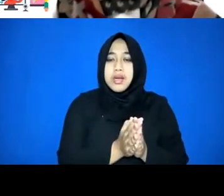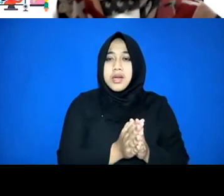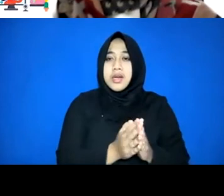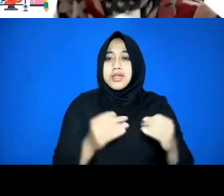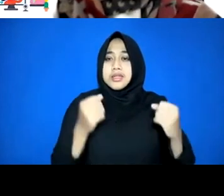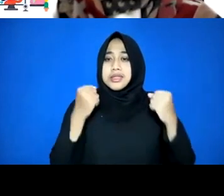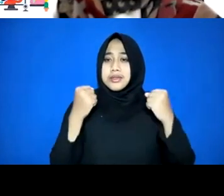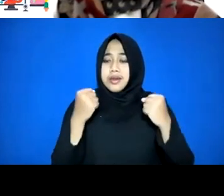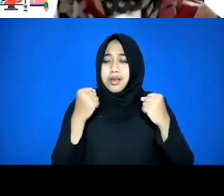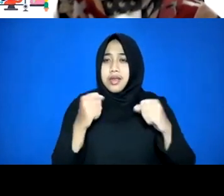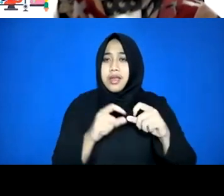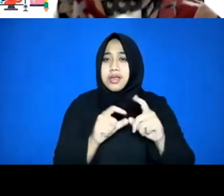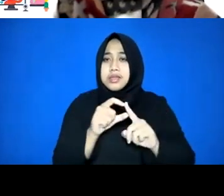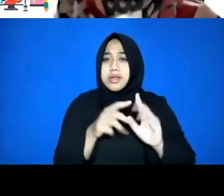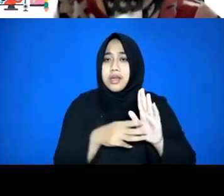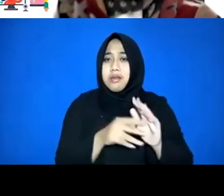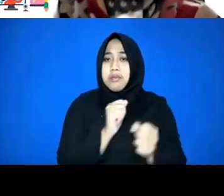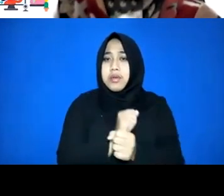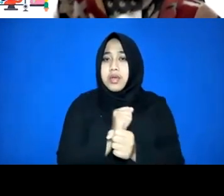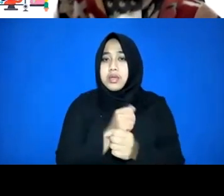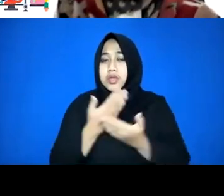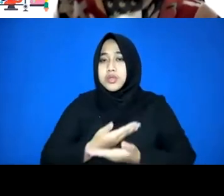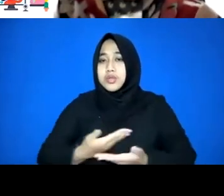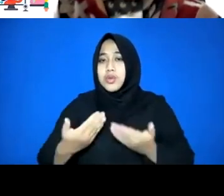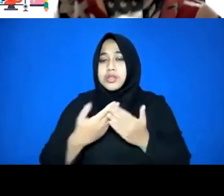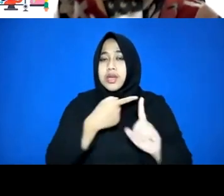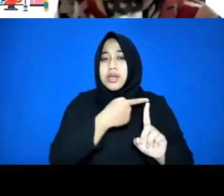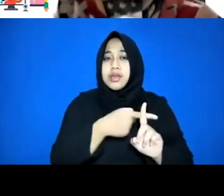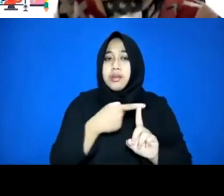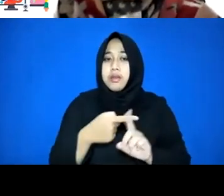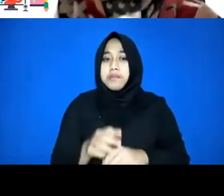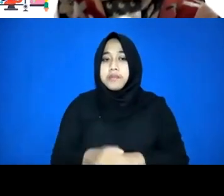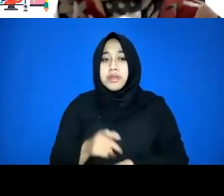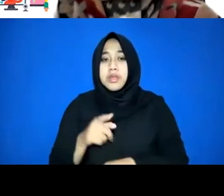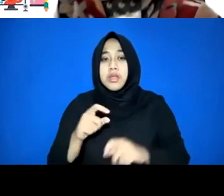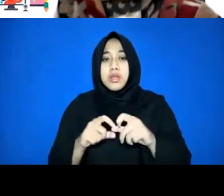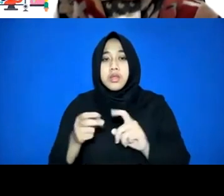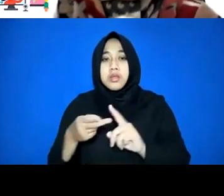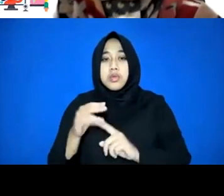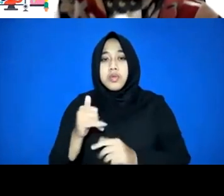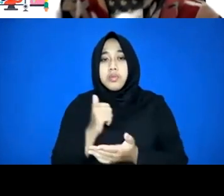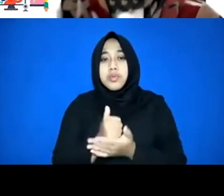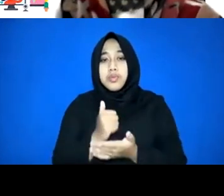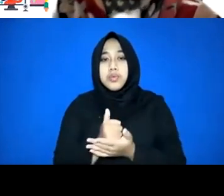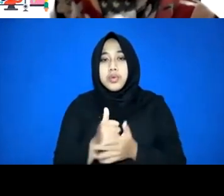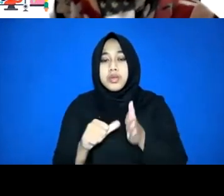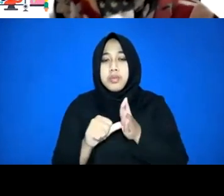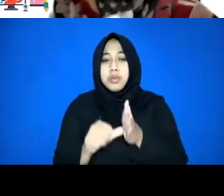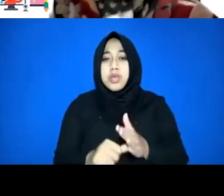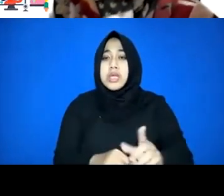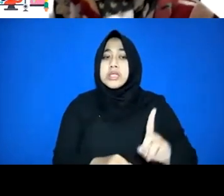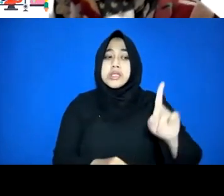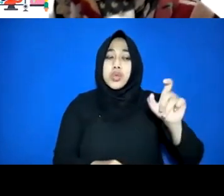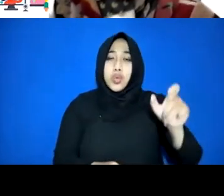tenaga atau pekerja sosialnya ditambah, ini Mbak Sofi juga akan sangat terang benderang ya, ketika satu orang saja di